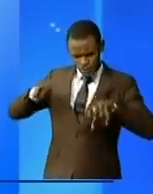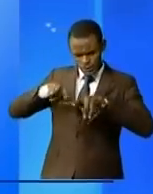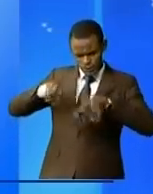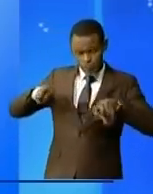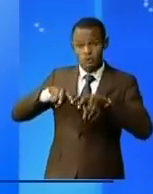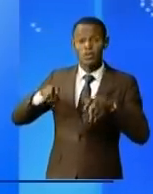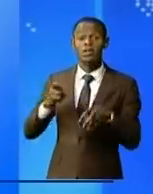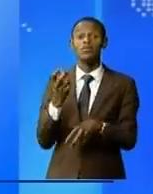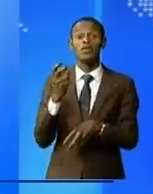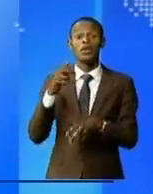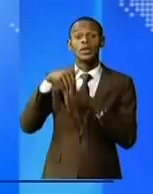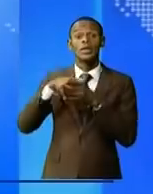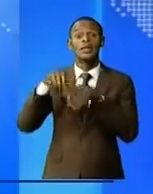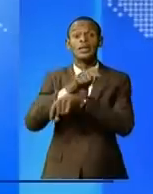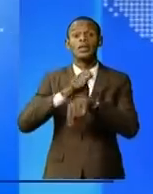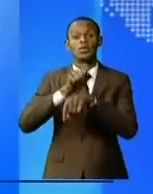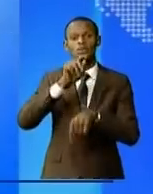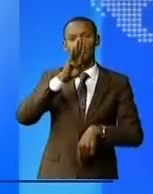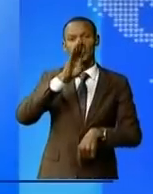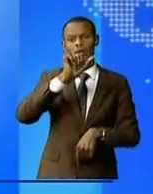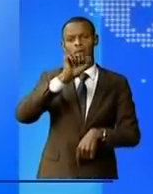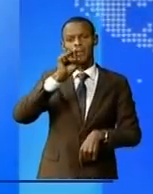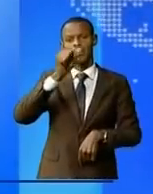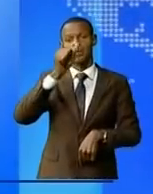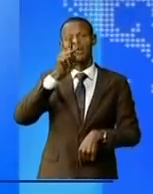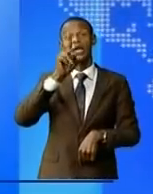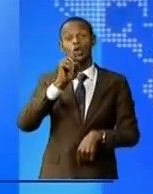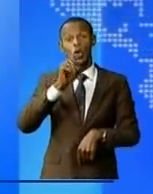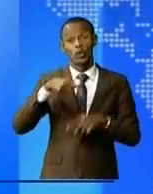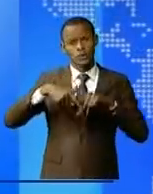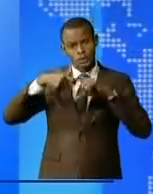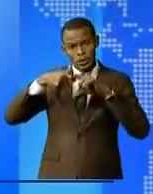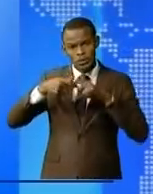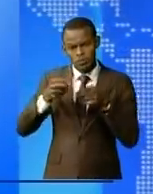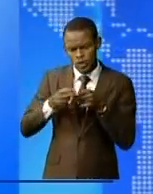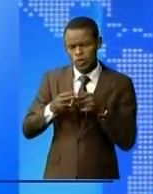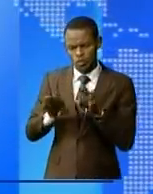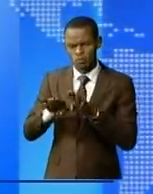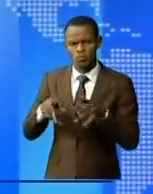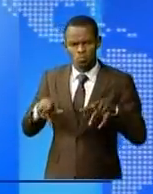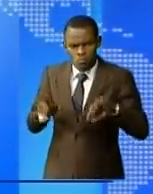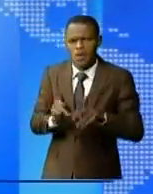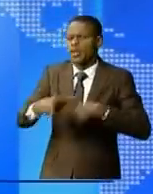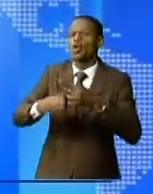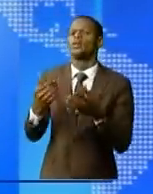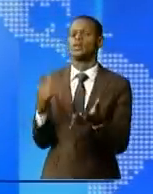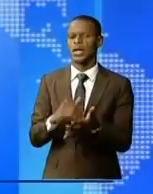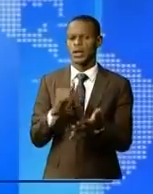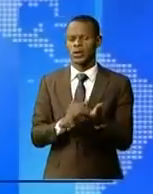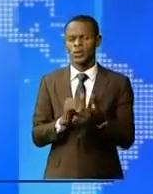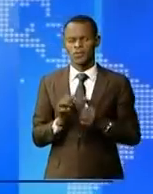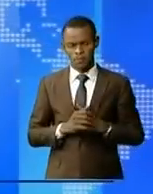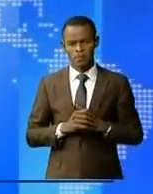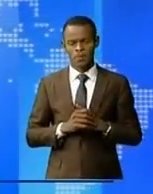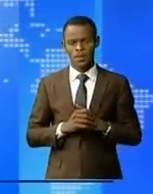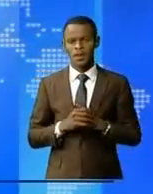Bassoko va bientôt reprendre ses activités. Une délégation du ministère des Mines en mission de travail à la Tchopo veut s'enquérir